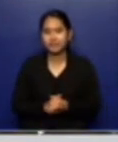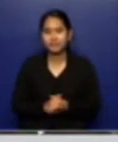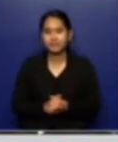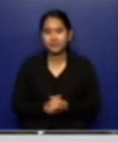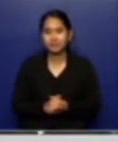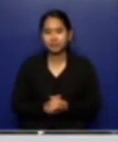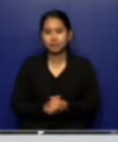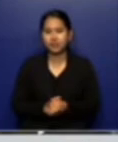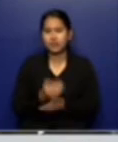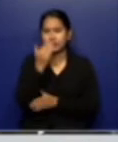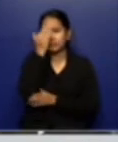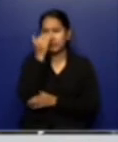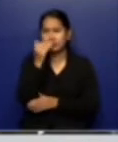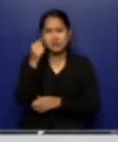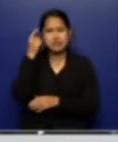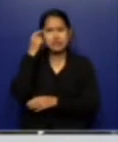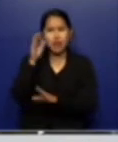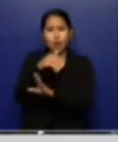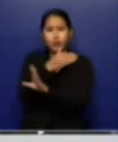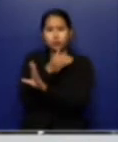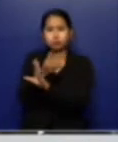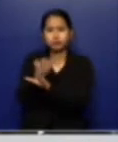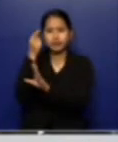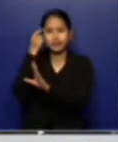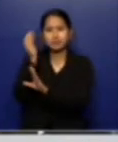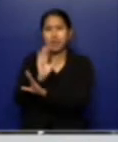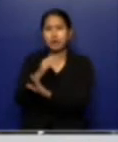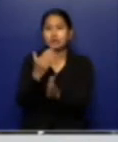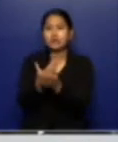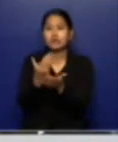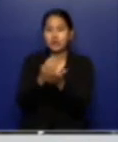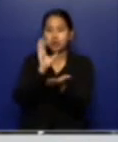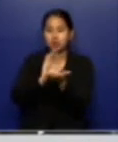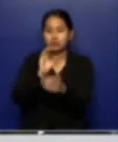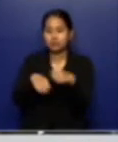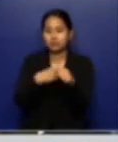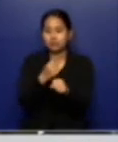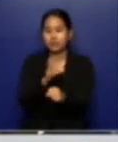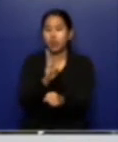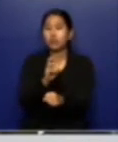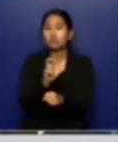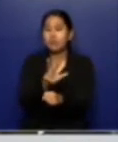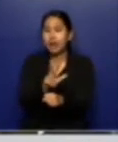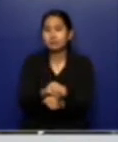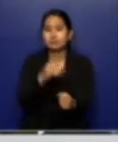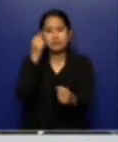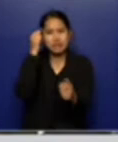ทำไมไม่คิดกันก่อนตั้งงบประมาณปี63อ่ะทำไมไม่คิด